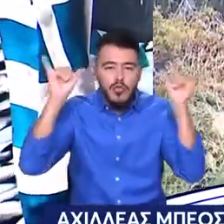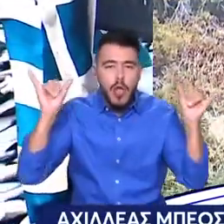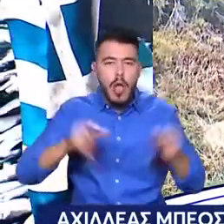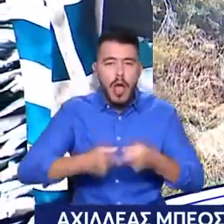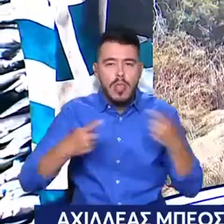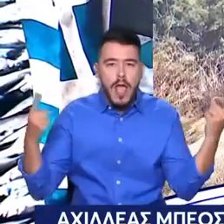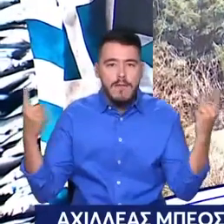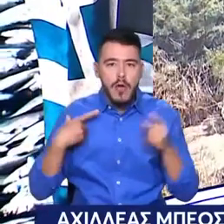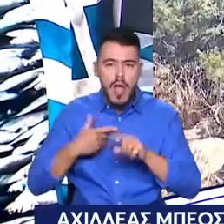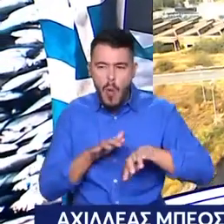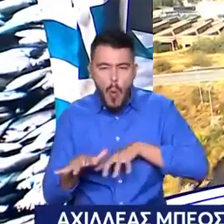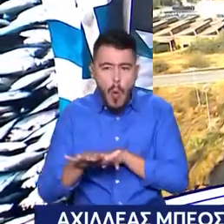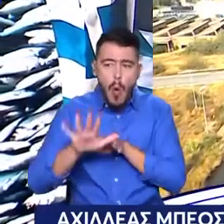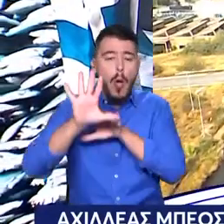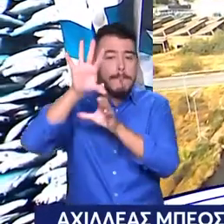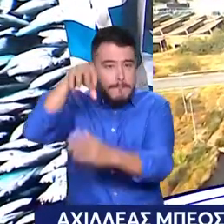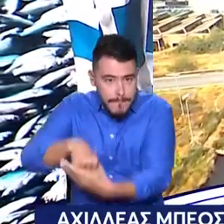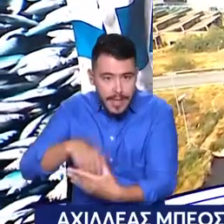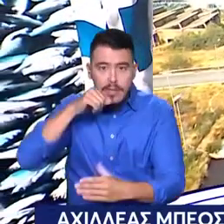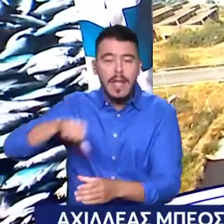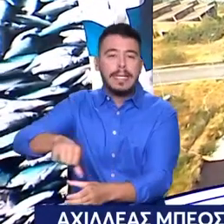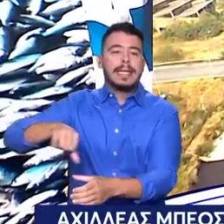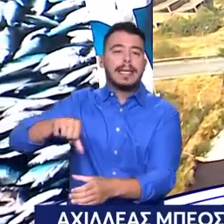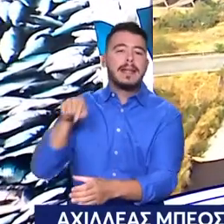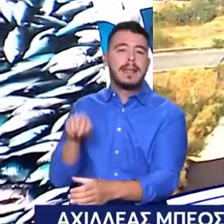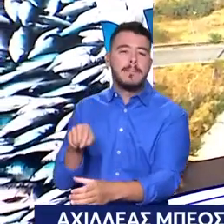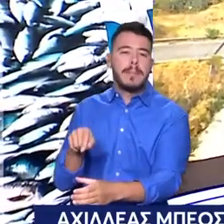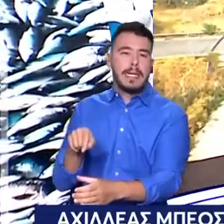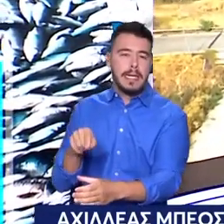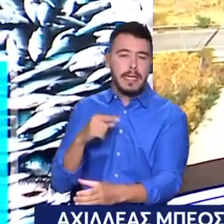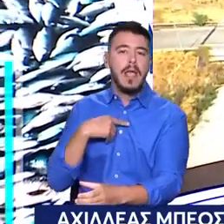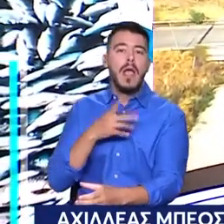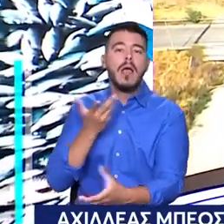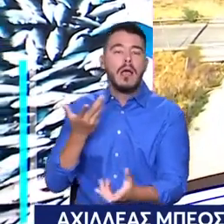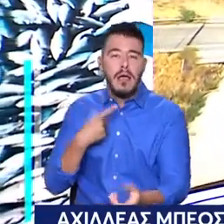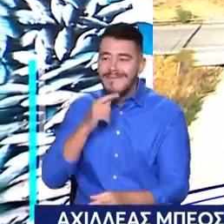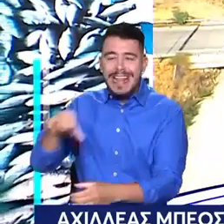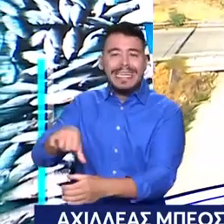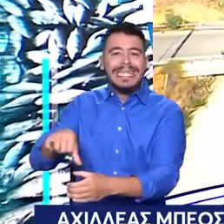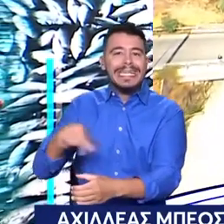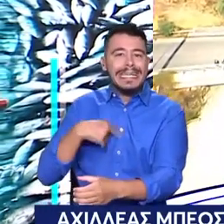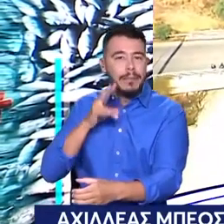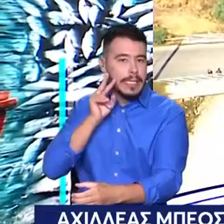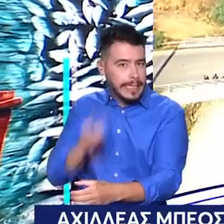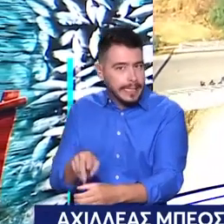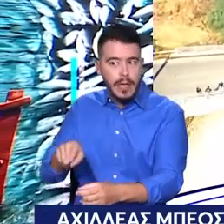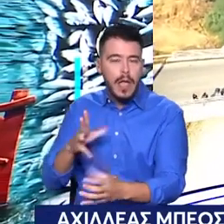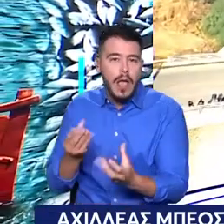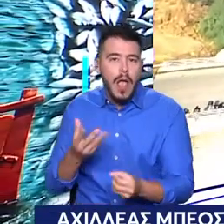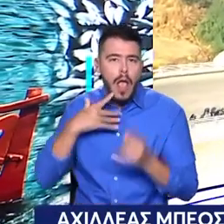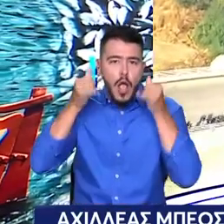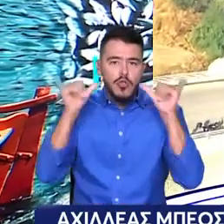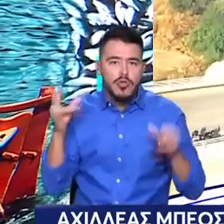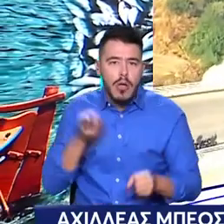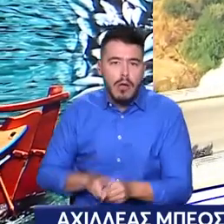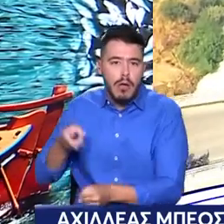και καταστροφή, στην Κάρλα. Και διαπίστωσα αυτό το ίδιο πράγμα, απλά ήταν σε άλλη μορφή, όχι με ψάρια.